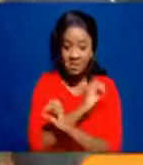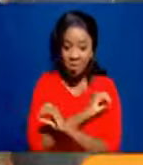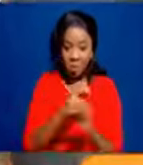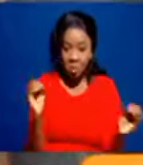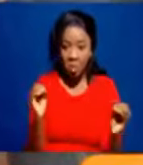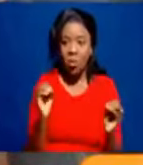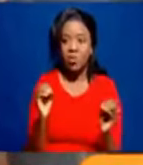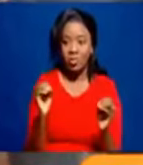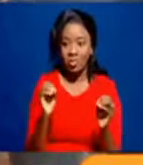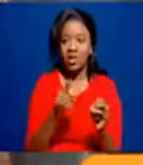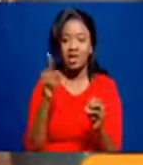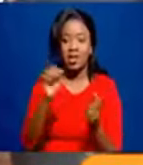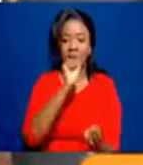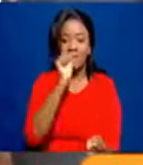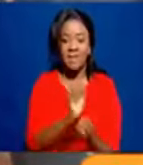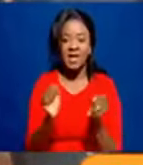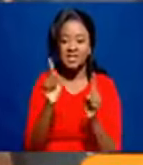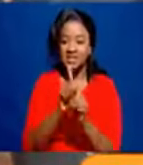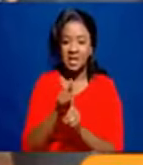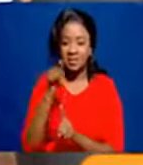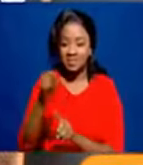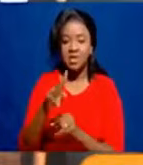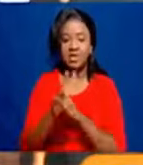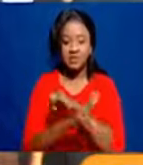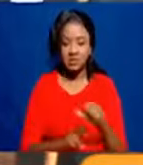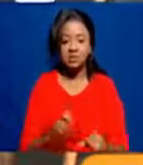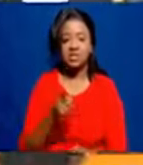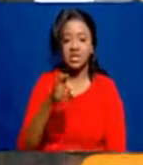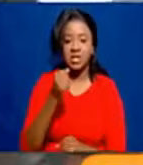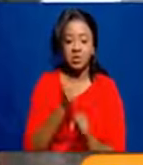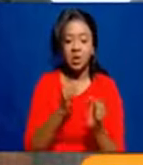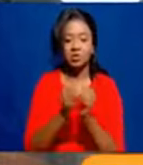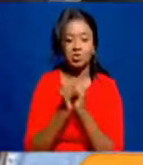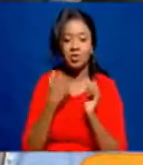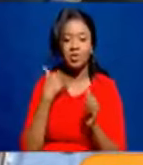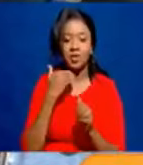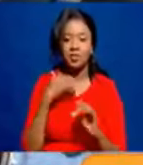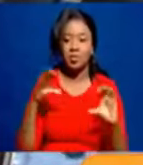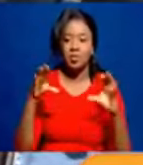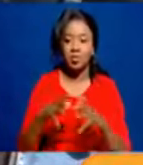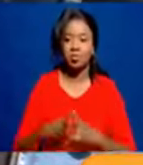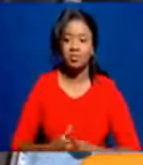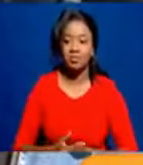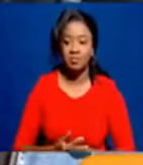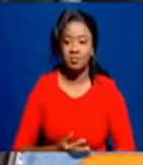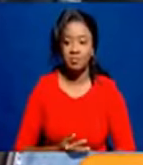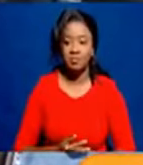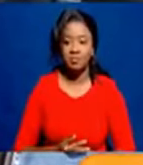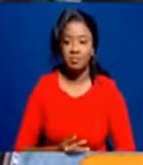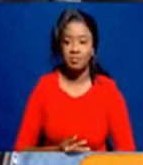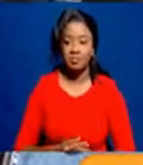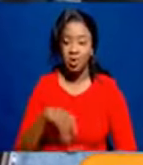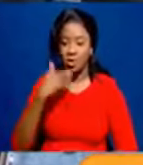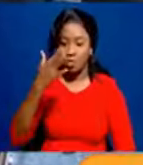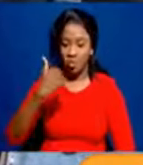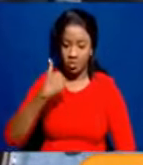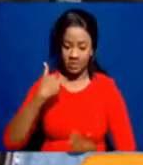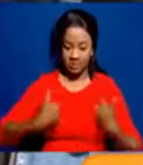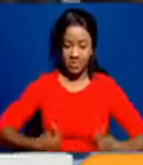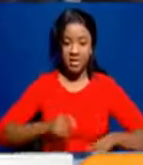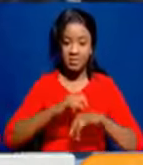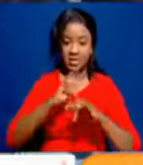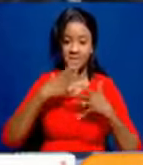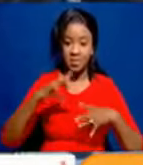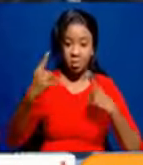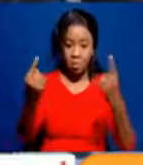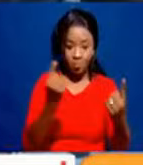hapa anachukuliwa kama mmoja wa wanaoshirikiana na wahalifu. Kuna rekodi ambayo nimechukua hapa hivi